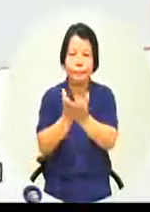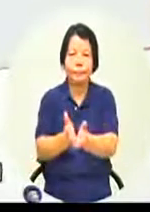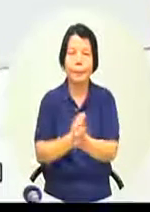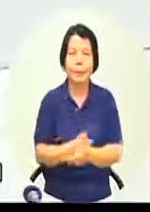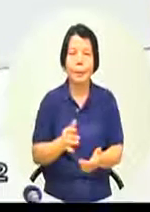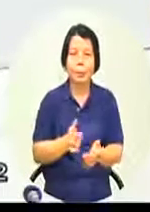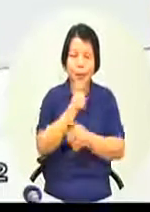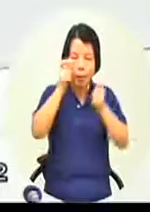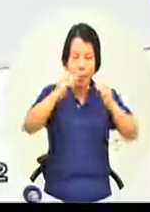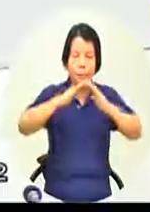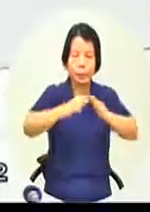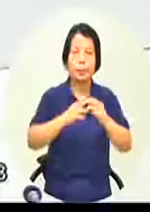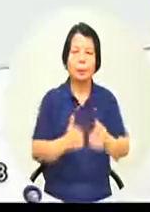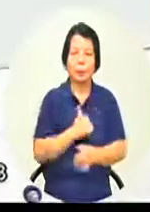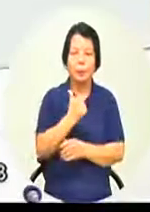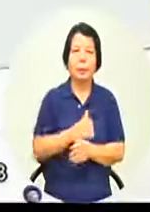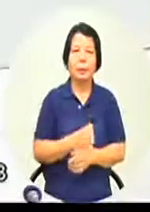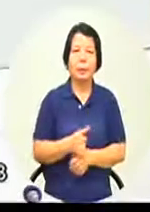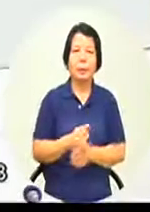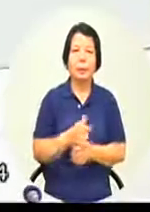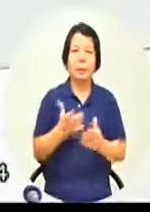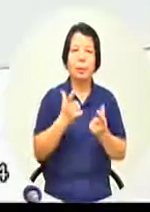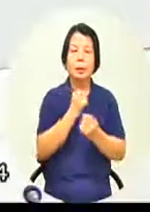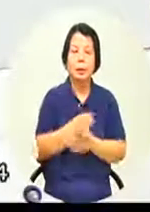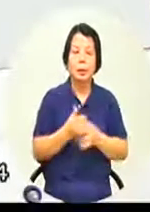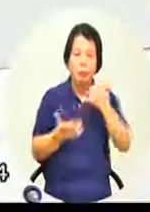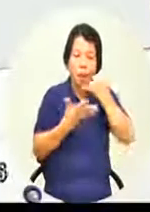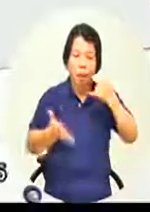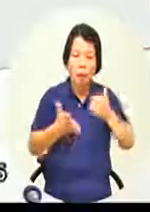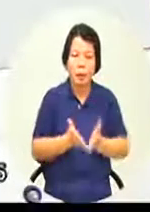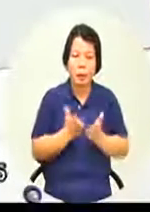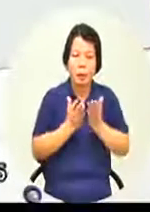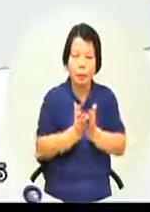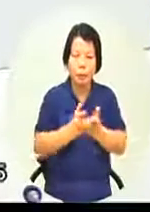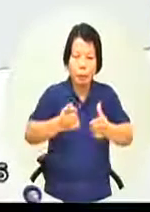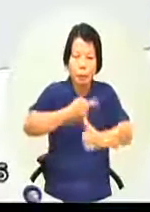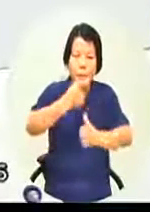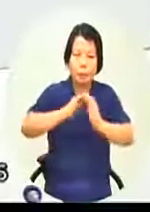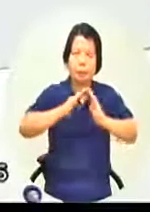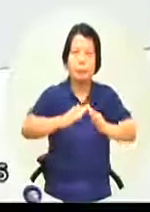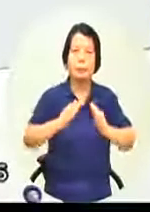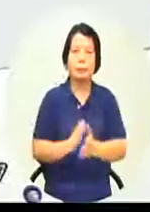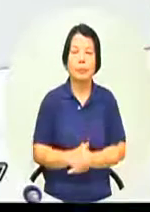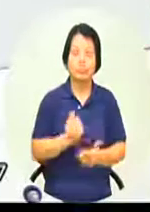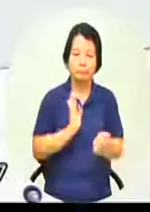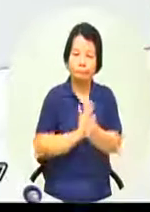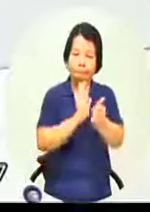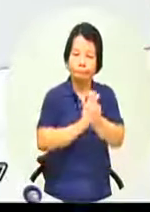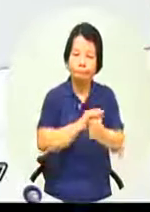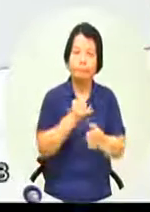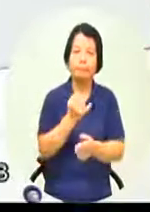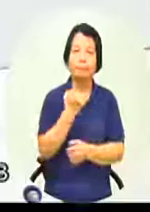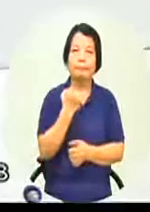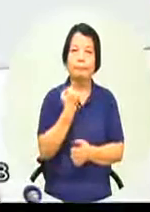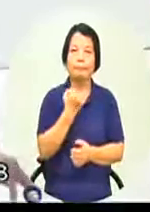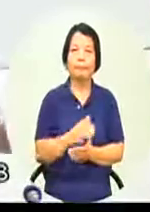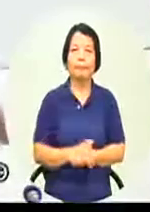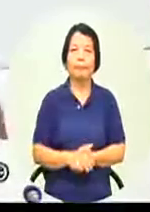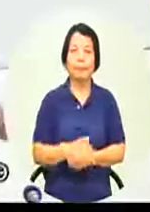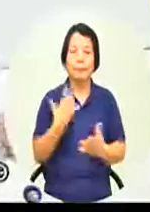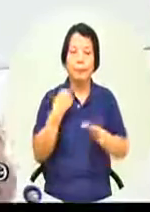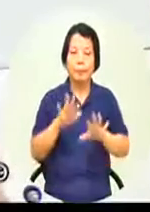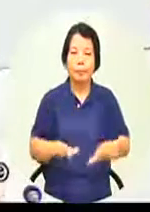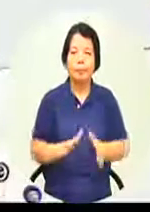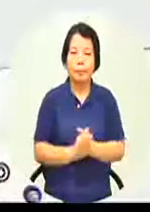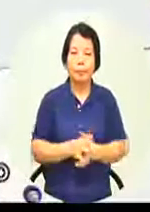真正的成为一个海洋的首都。我们是不是有足够的推广、足够的这些停泊